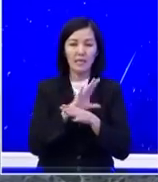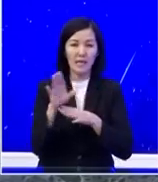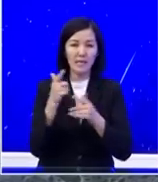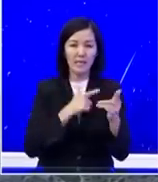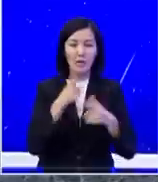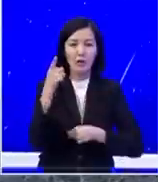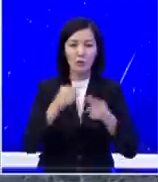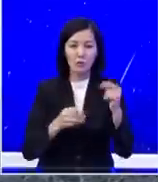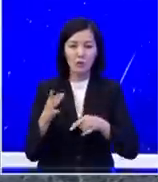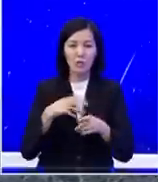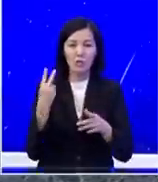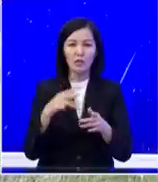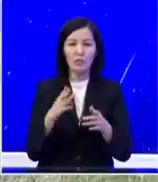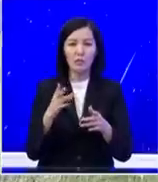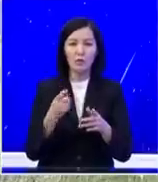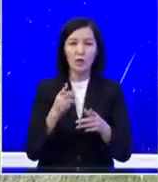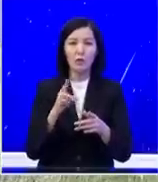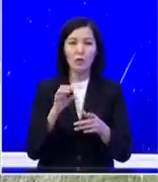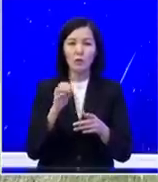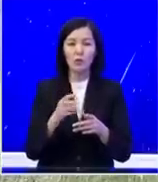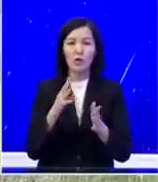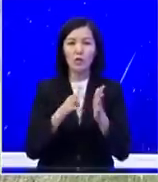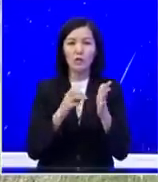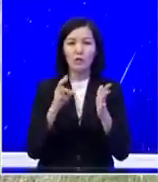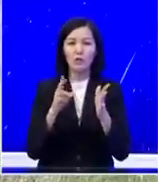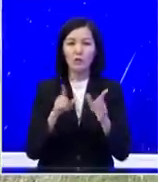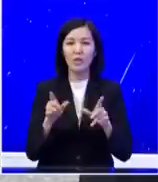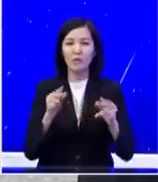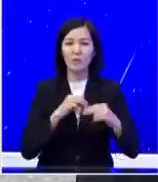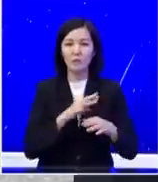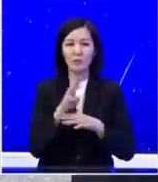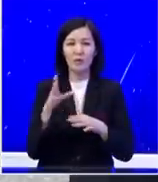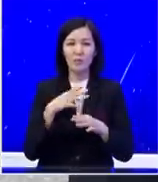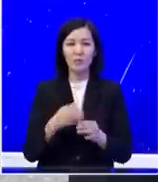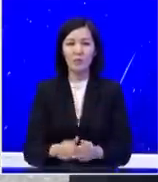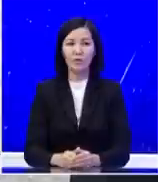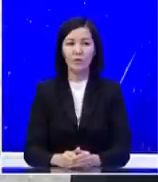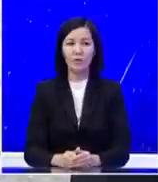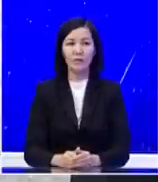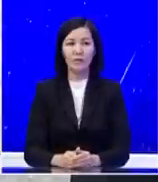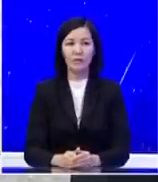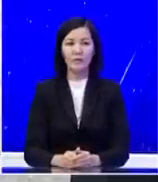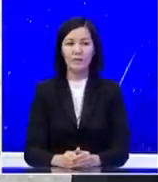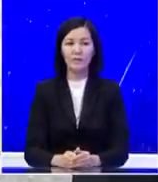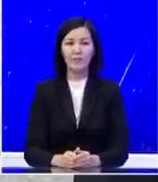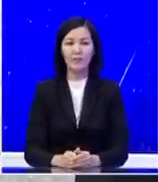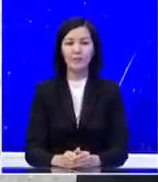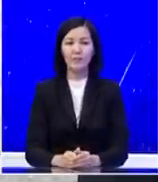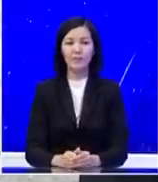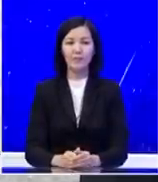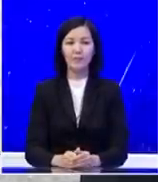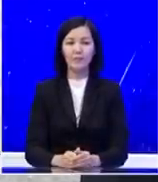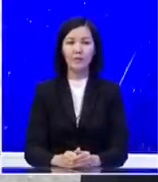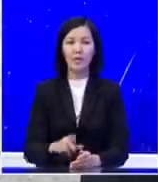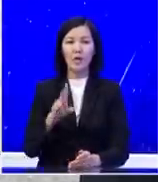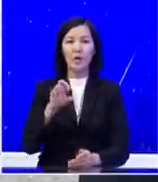сүт сауылады, 20 тонна күріш өңделеді, 800 адамды жұмыспен қамтып отыр. Планы холдинга у нас сосредоточены именно